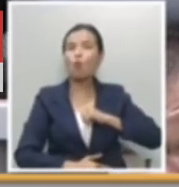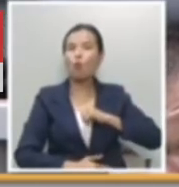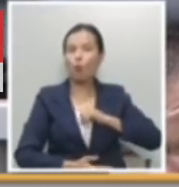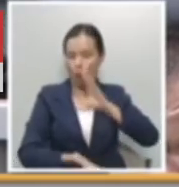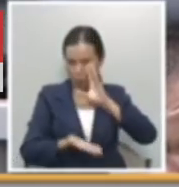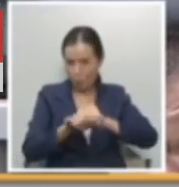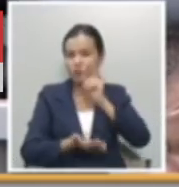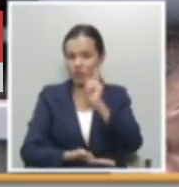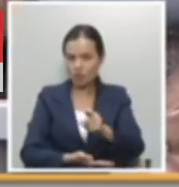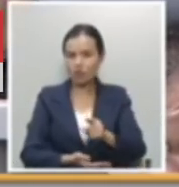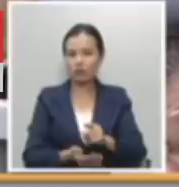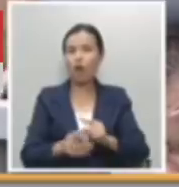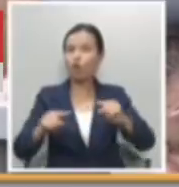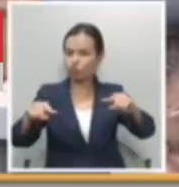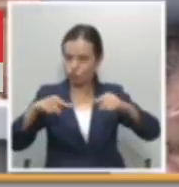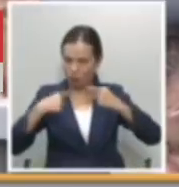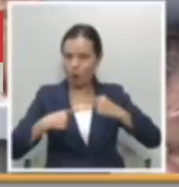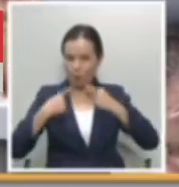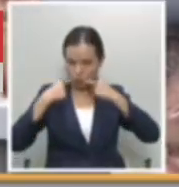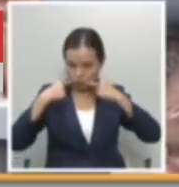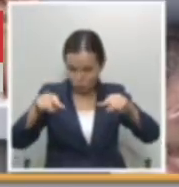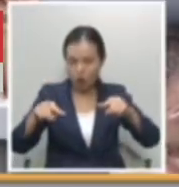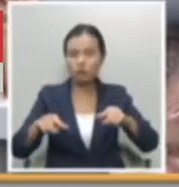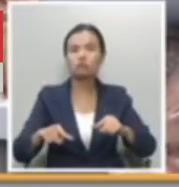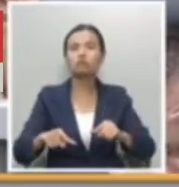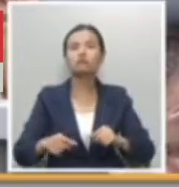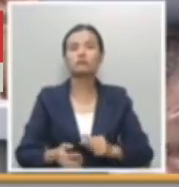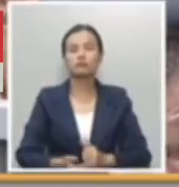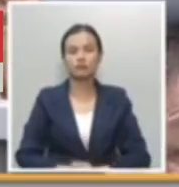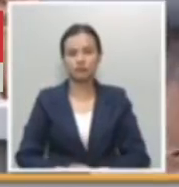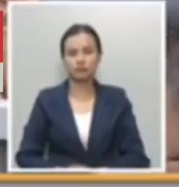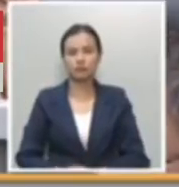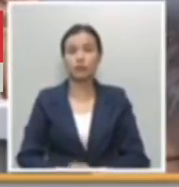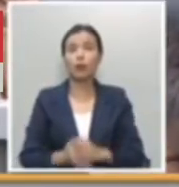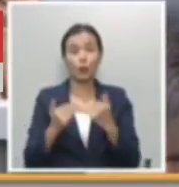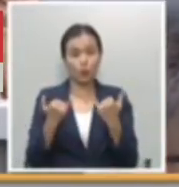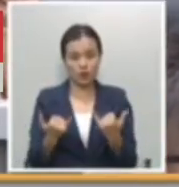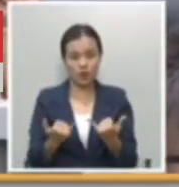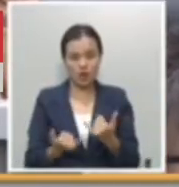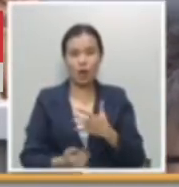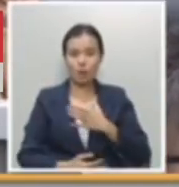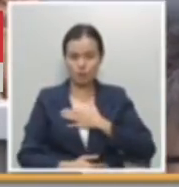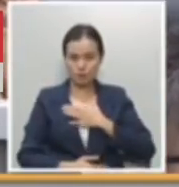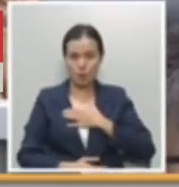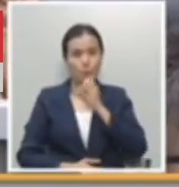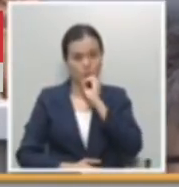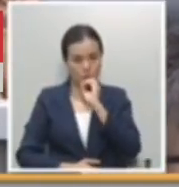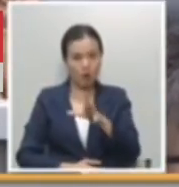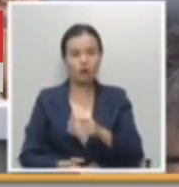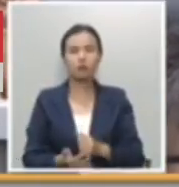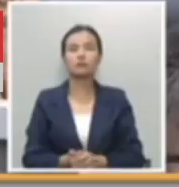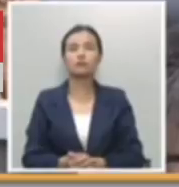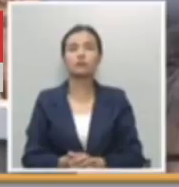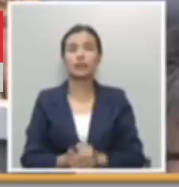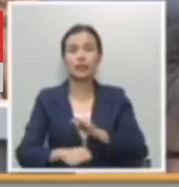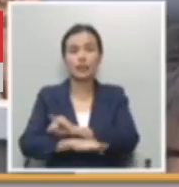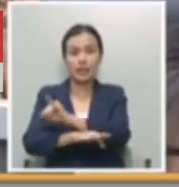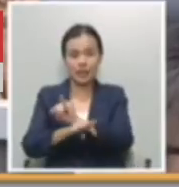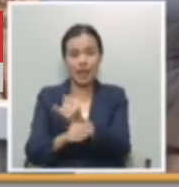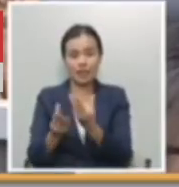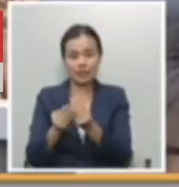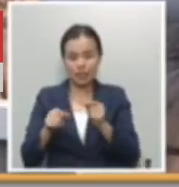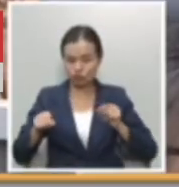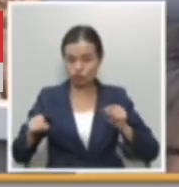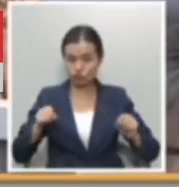งแน่จริงเดี๋ยวสวนมานะครับผมจะได้สวนกลับนะครับวันนี้นะครับผมบอกให้เลยนะฮะนอกจากที่ดินสองข้างทาง